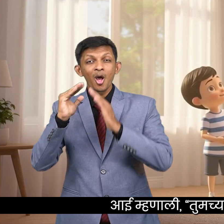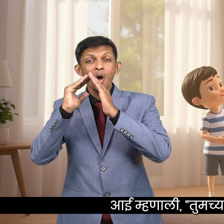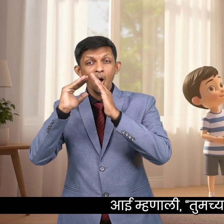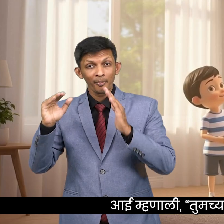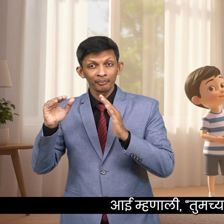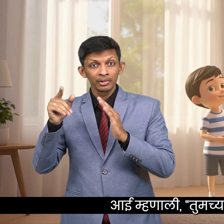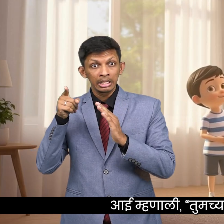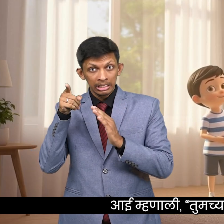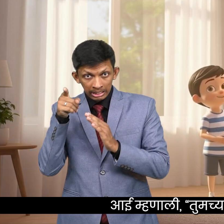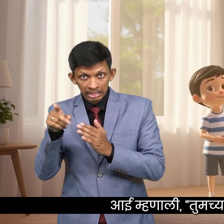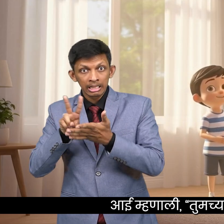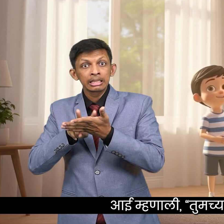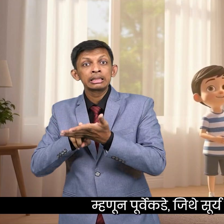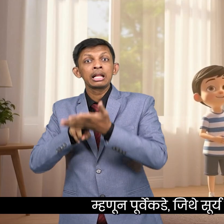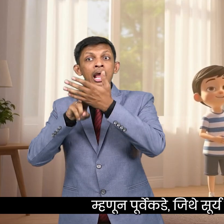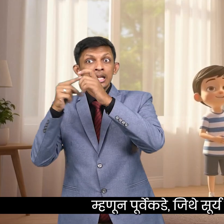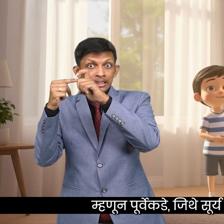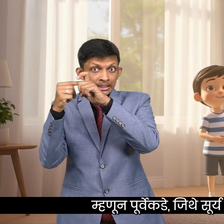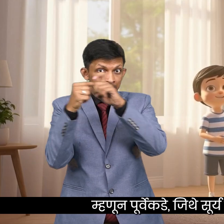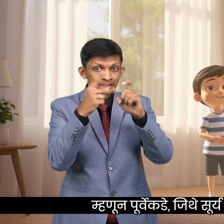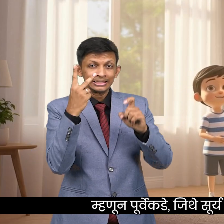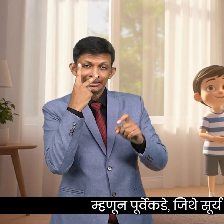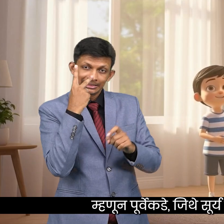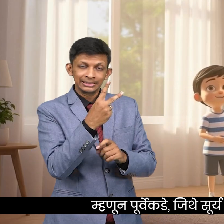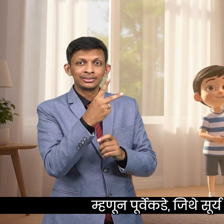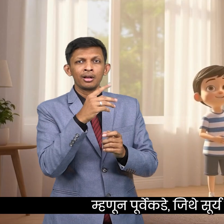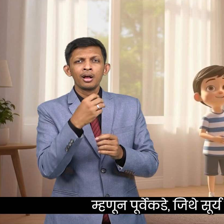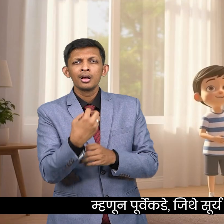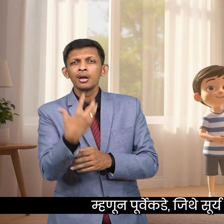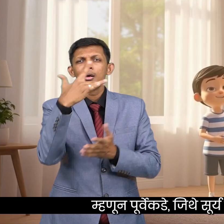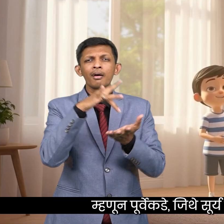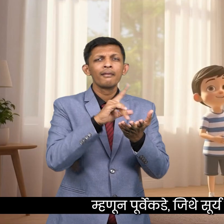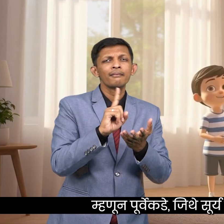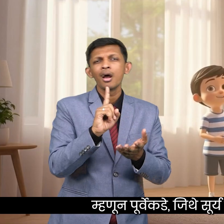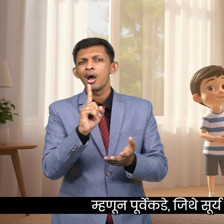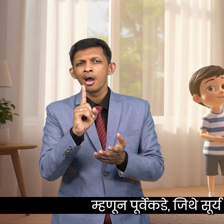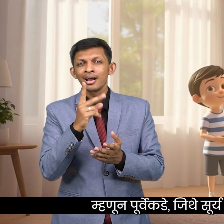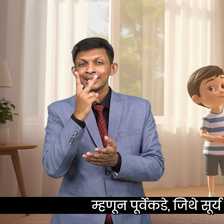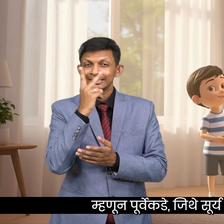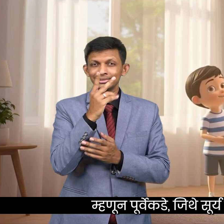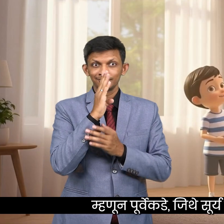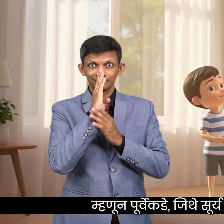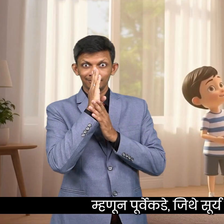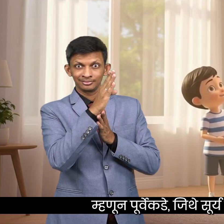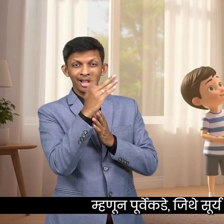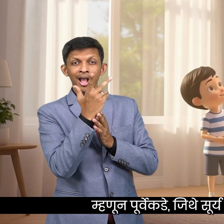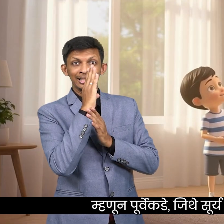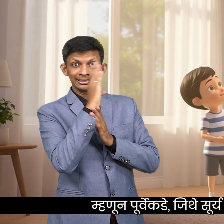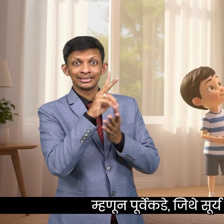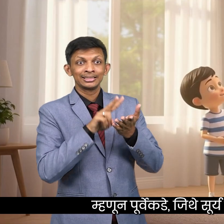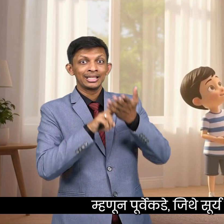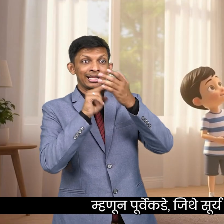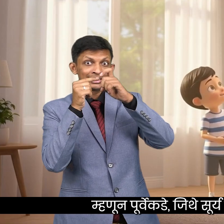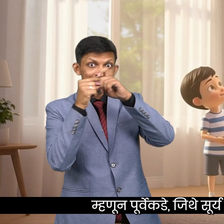घर उत्तरेकडे आहे, म्हणून पूर्वेकडे जिथे सूर्य उगवतो